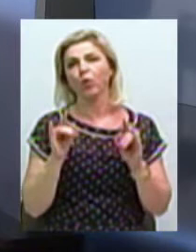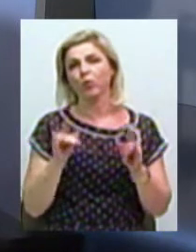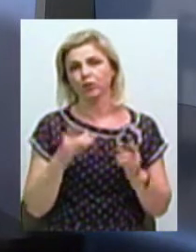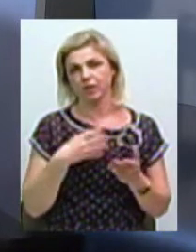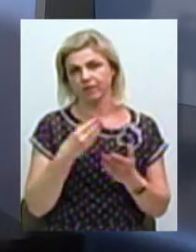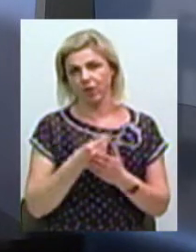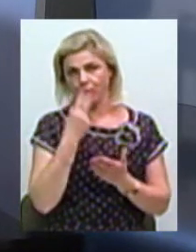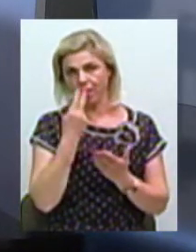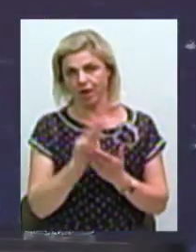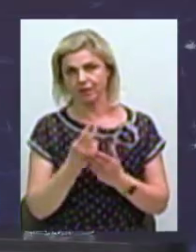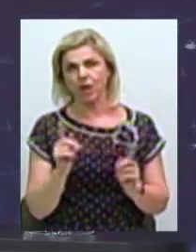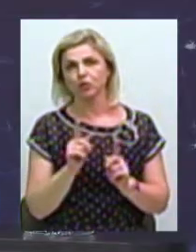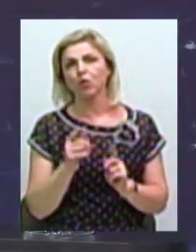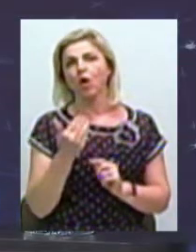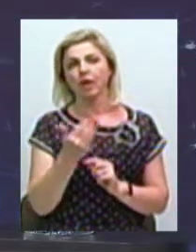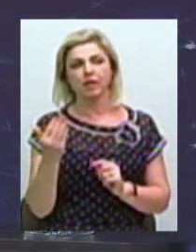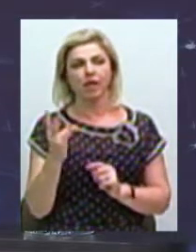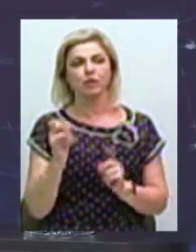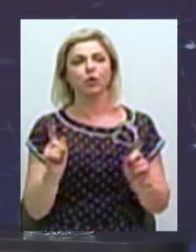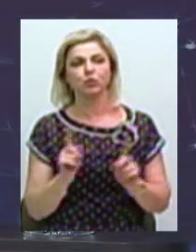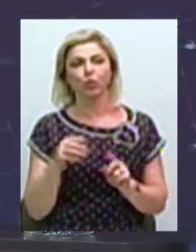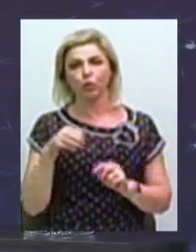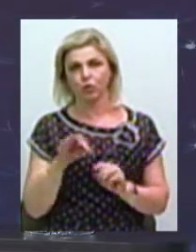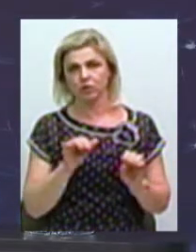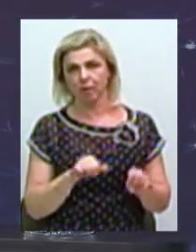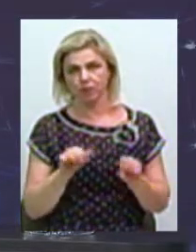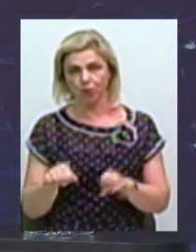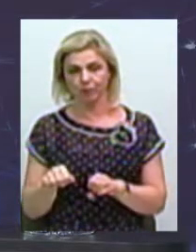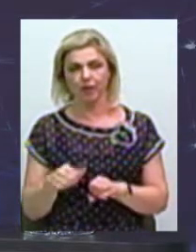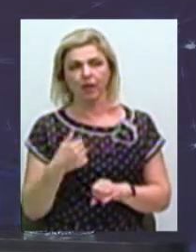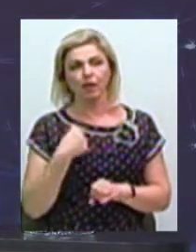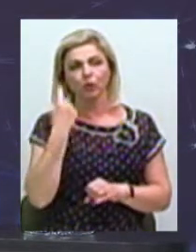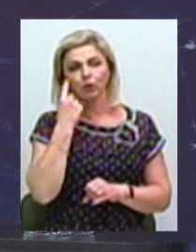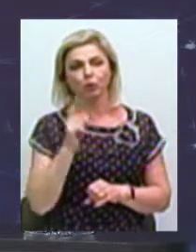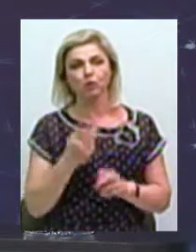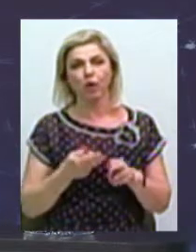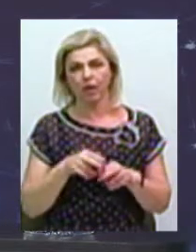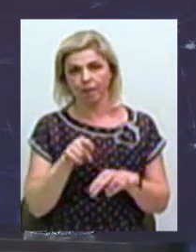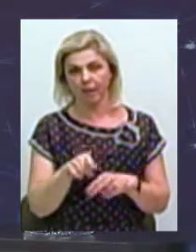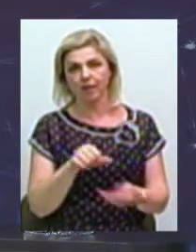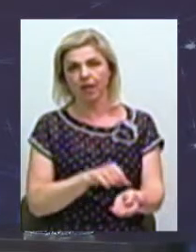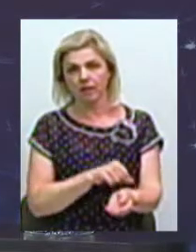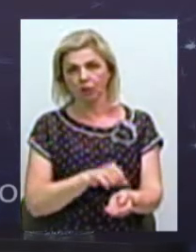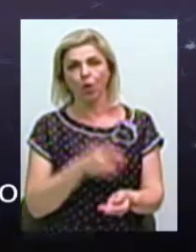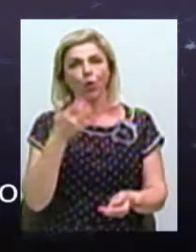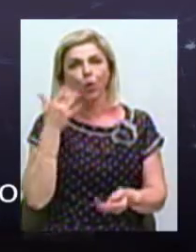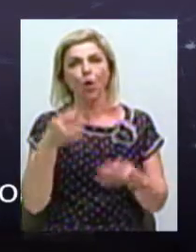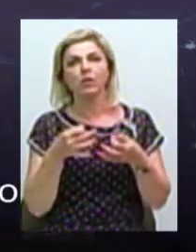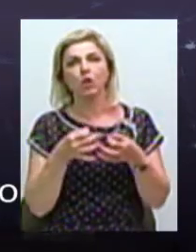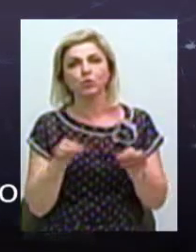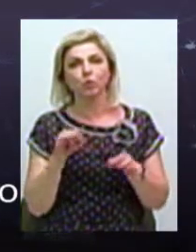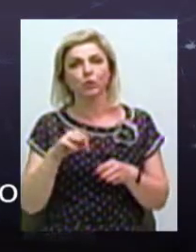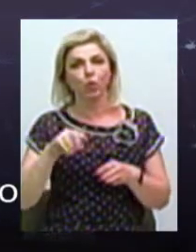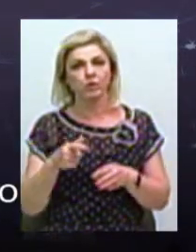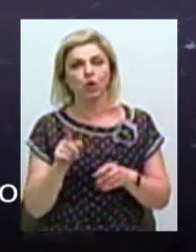вот на что-то способны. И мне кажется, что именно наркотики, легкая доступность, то, что наркотики